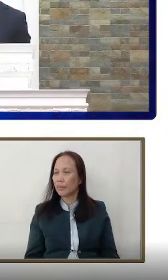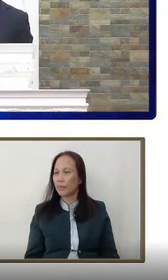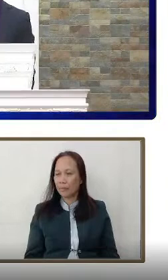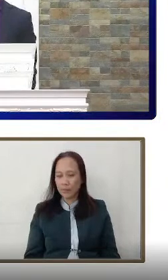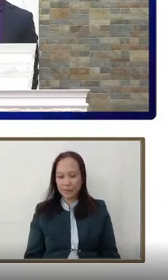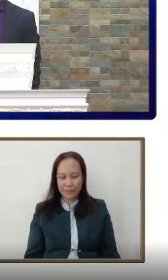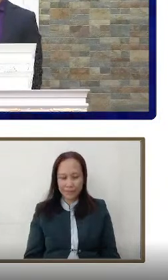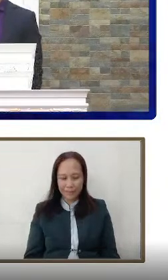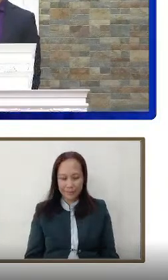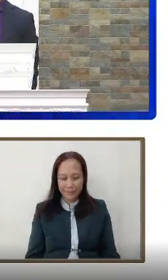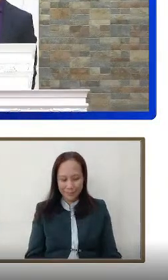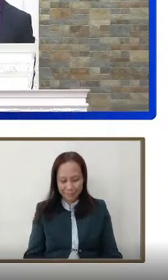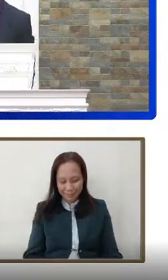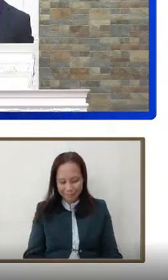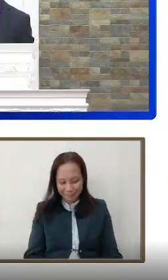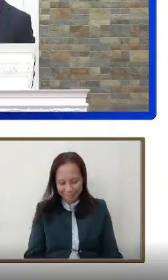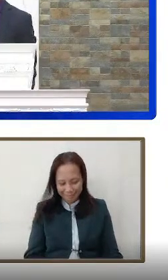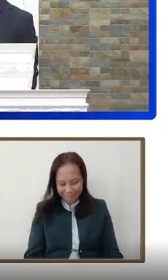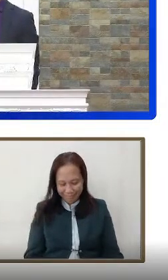rin siguro ang goal nila.